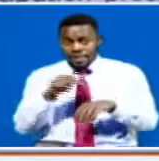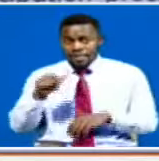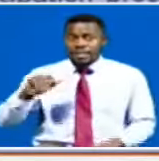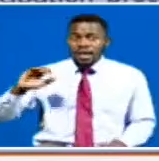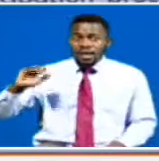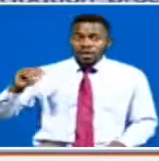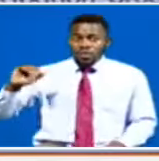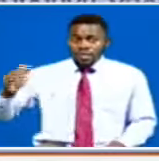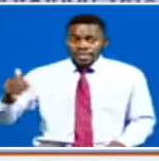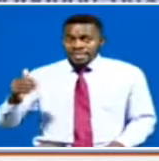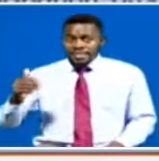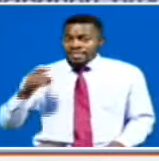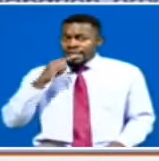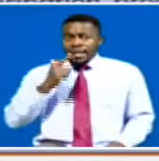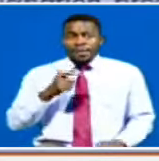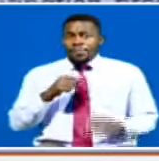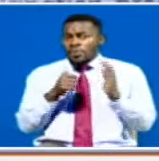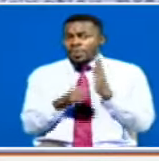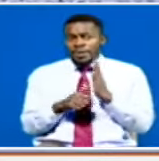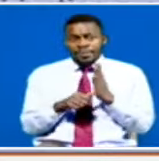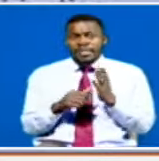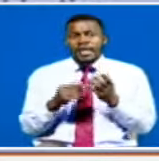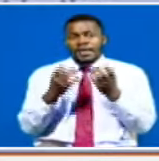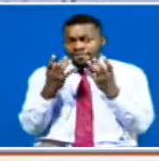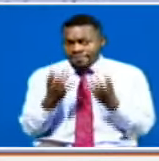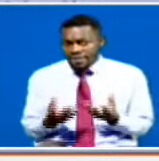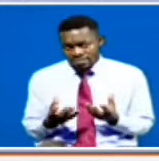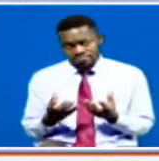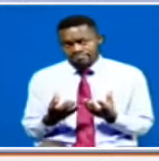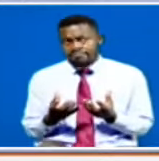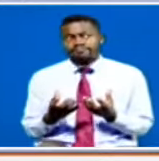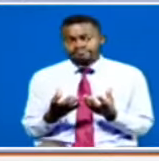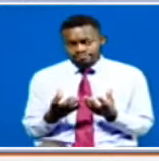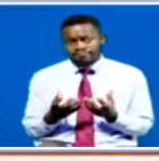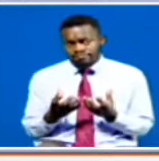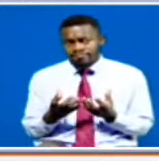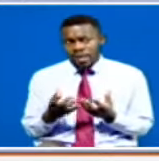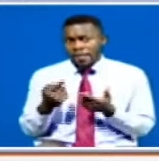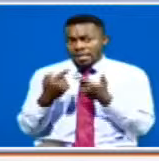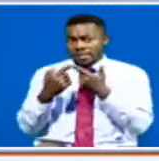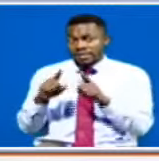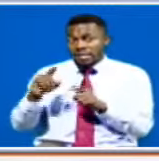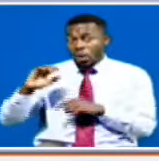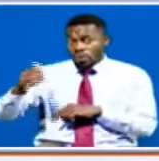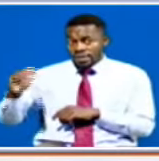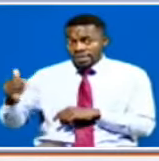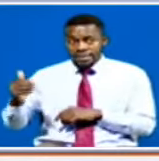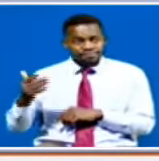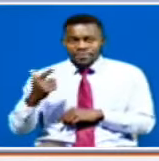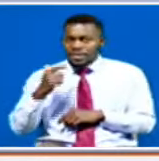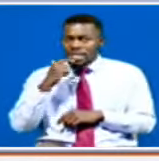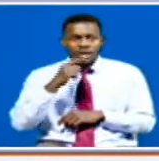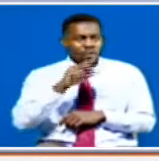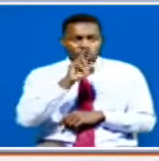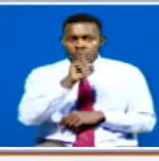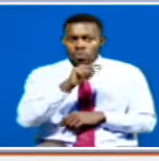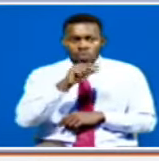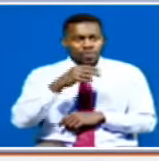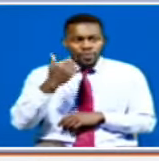imekiri kuwepo tatizo hilo na kusema inachunguza madai hayo, huku hundi za ufadhili wa elimu zenye utata